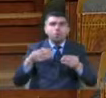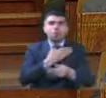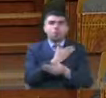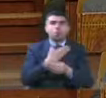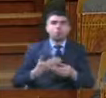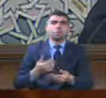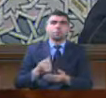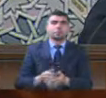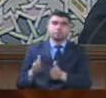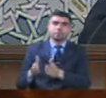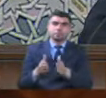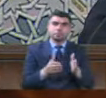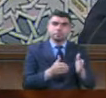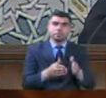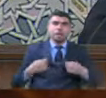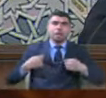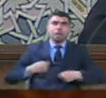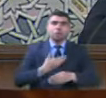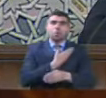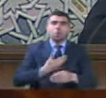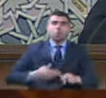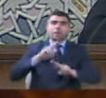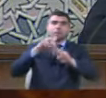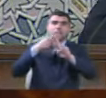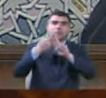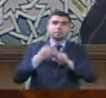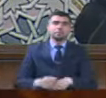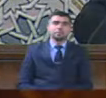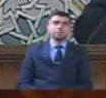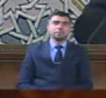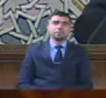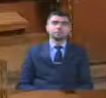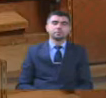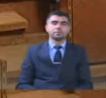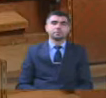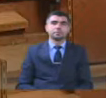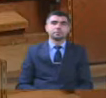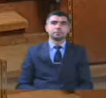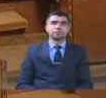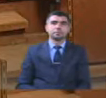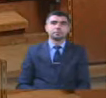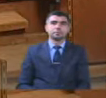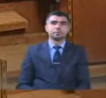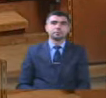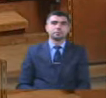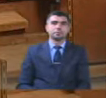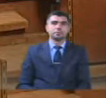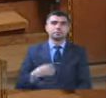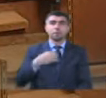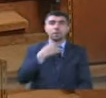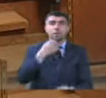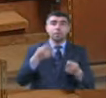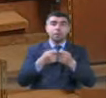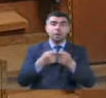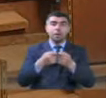شكرا. الكلمة السيد الرئيس. هذا السيد كيتسالني واحد